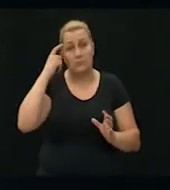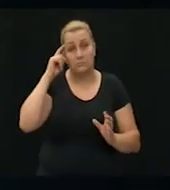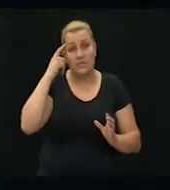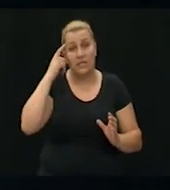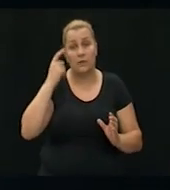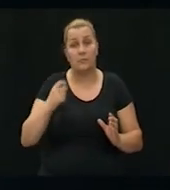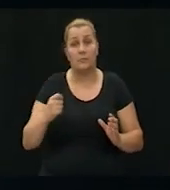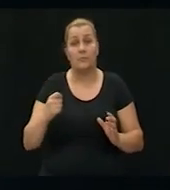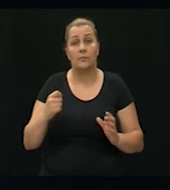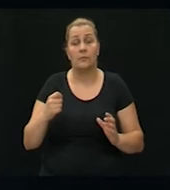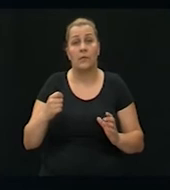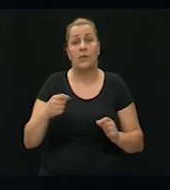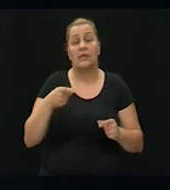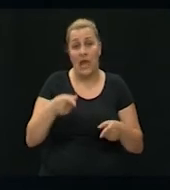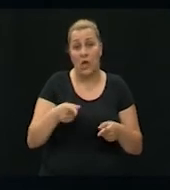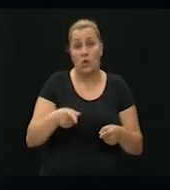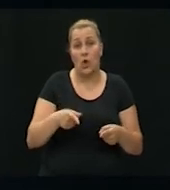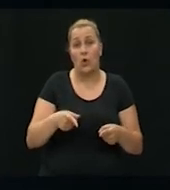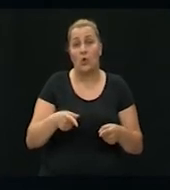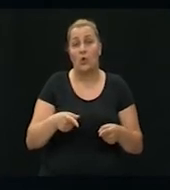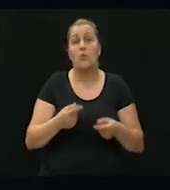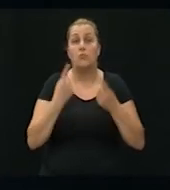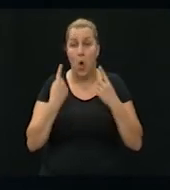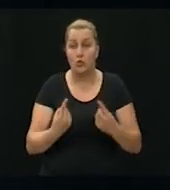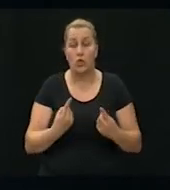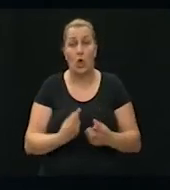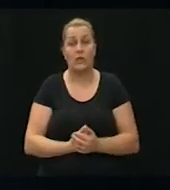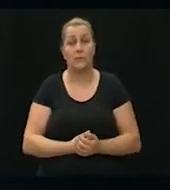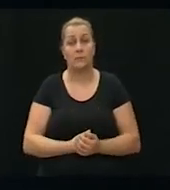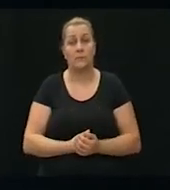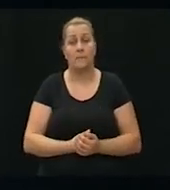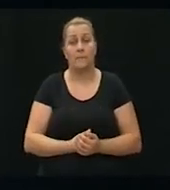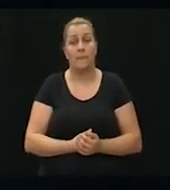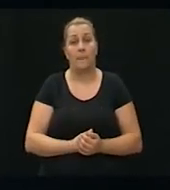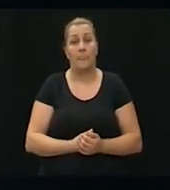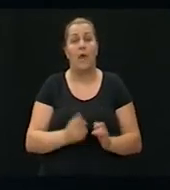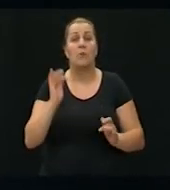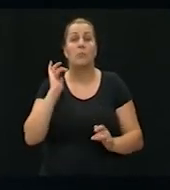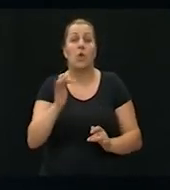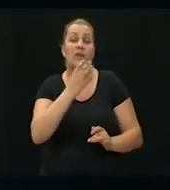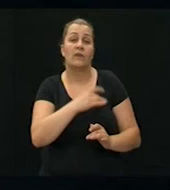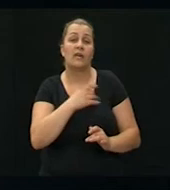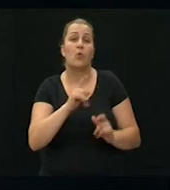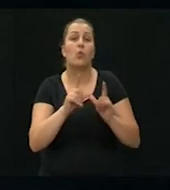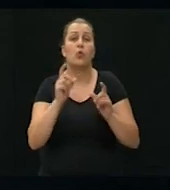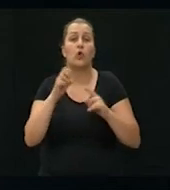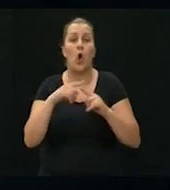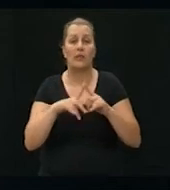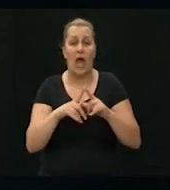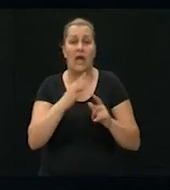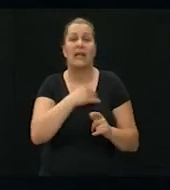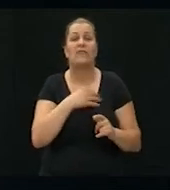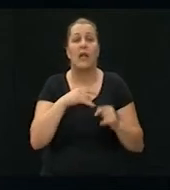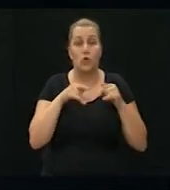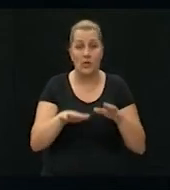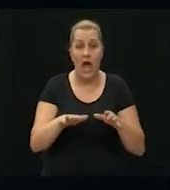i smatram da je to, da postoji urota protiv hrvatskog naroda. Da se raseli, da